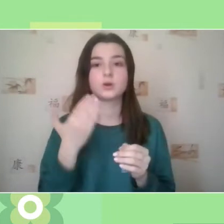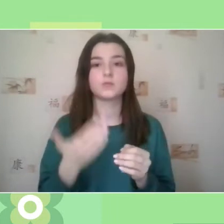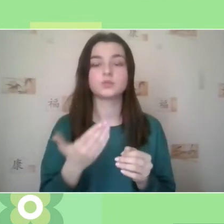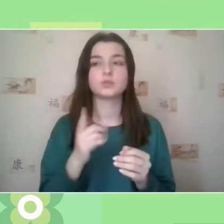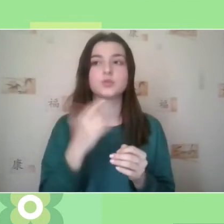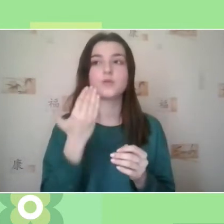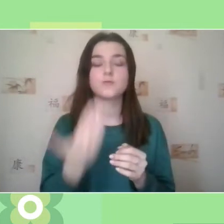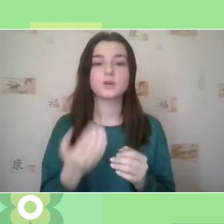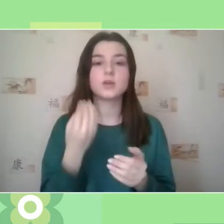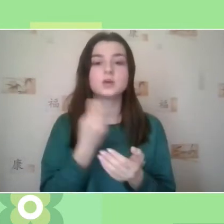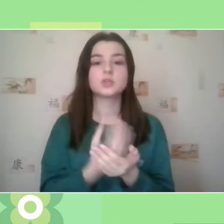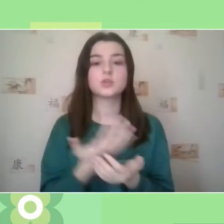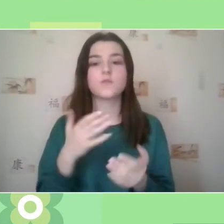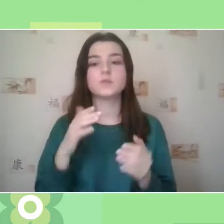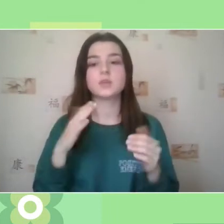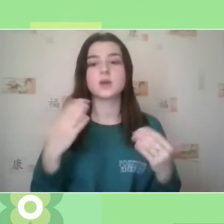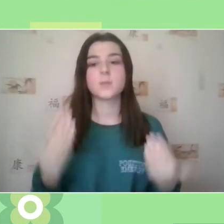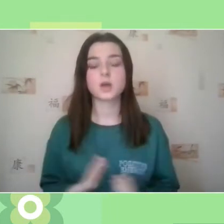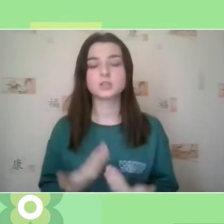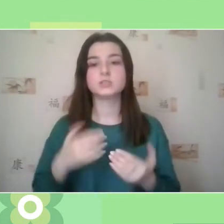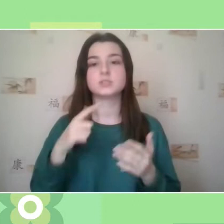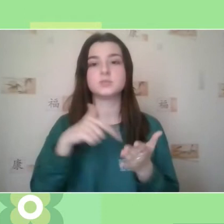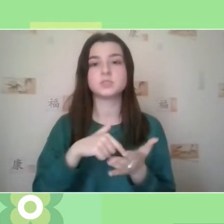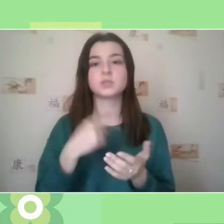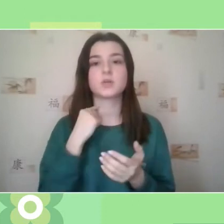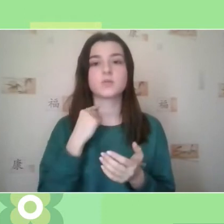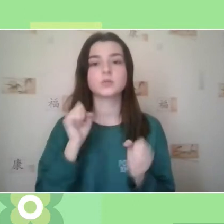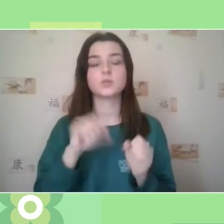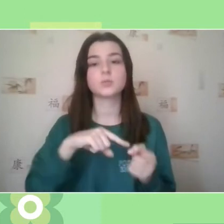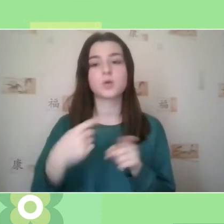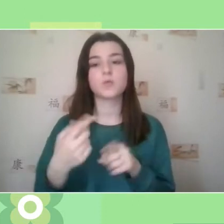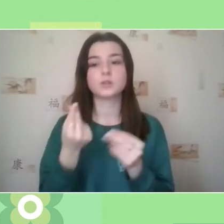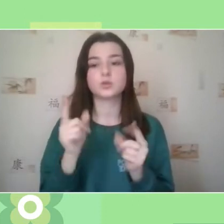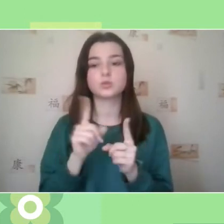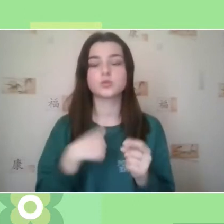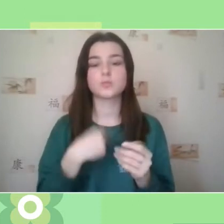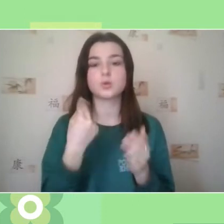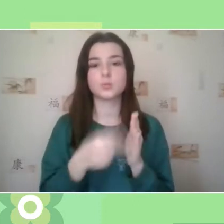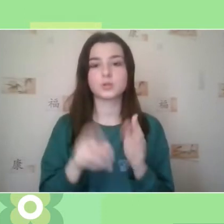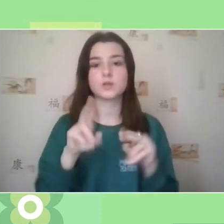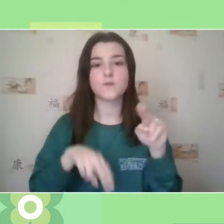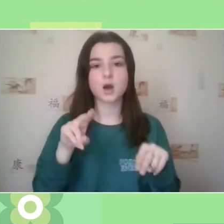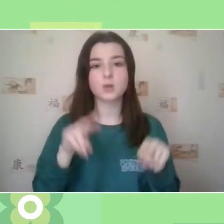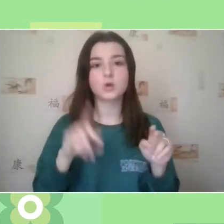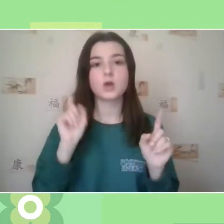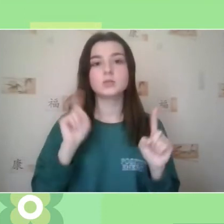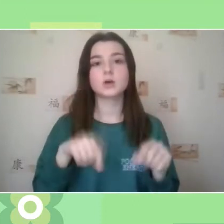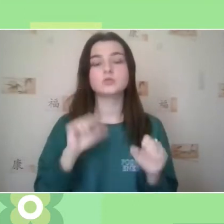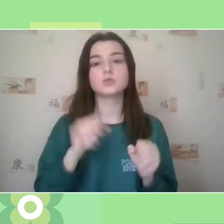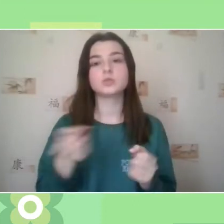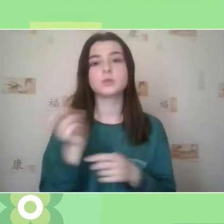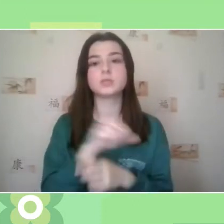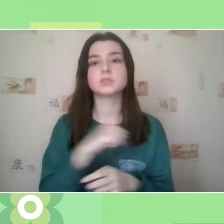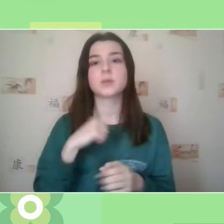мешканці тоді ще Кіровограда, можете перерахувати гроші для того, щоб ми купили фарбу. Ви можете прийти і самі